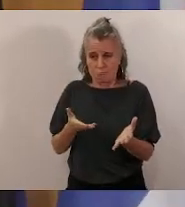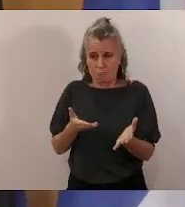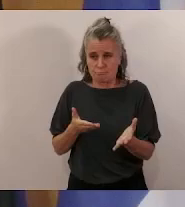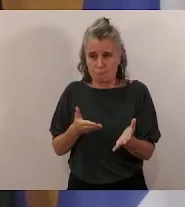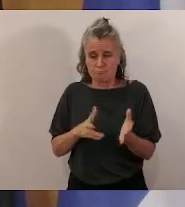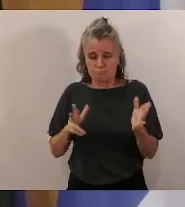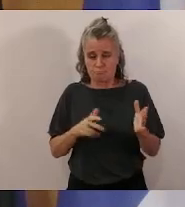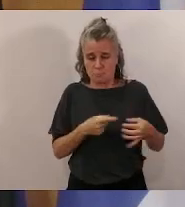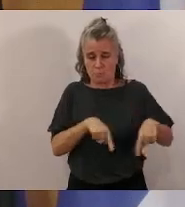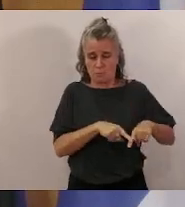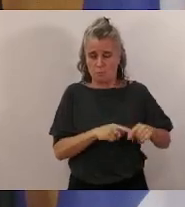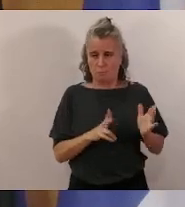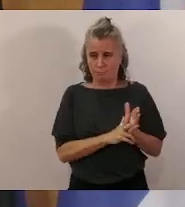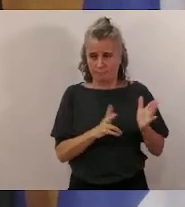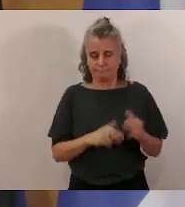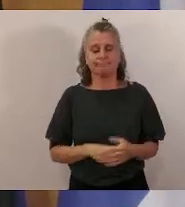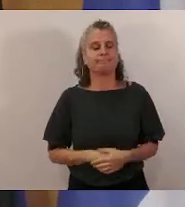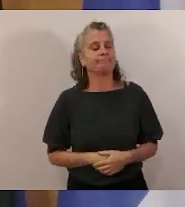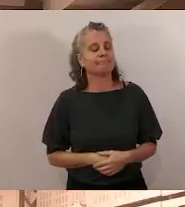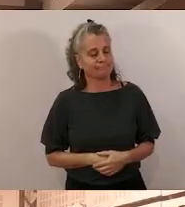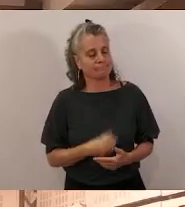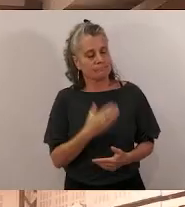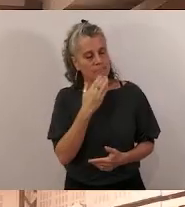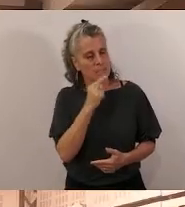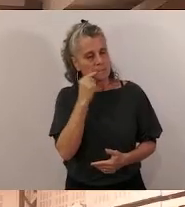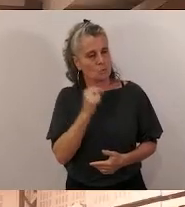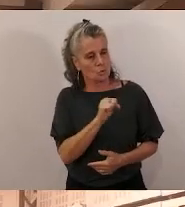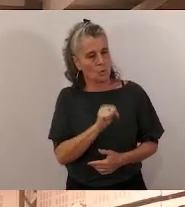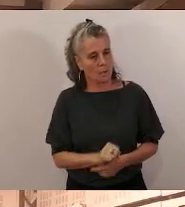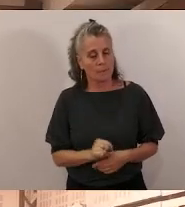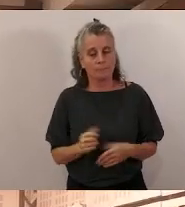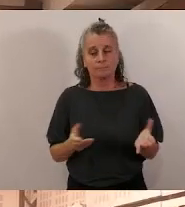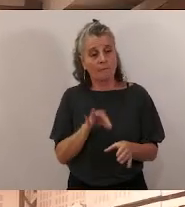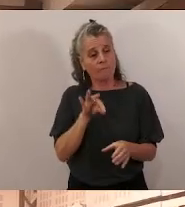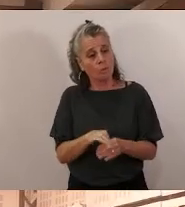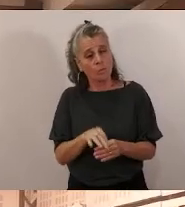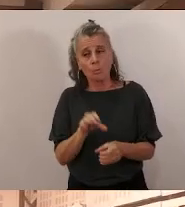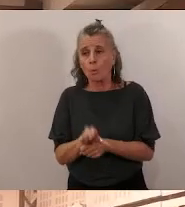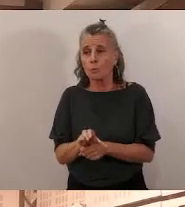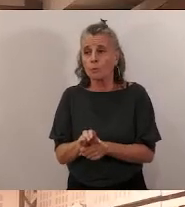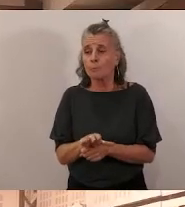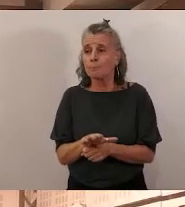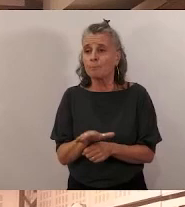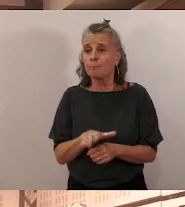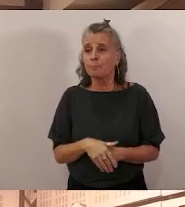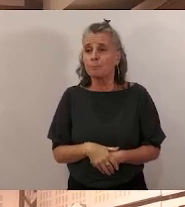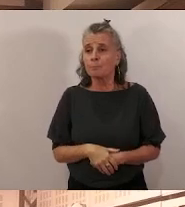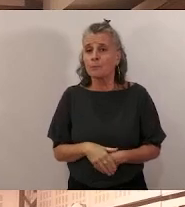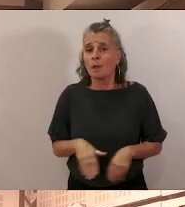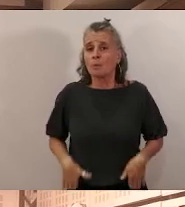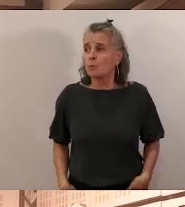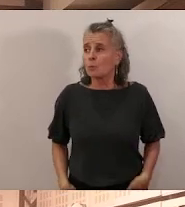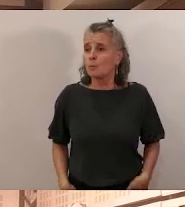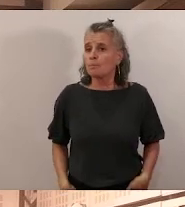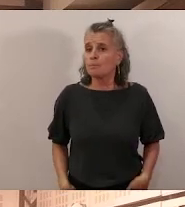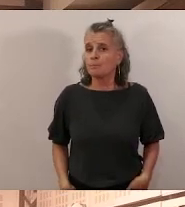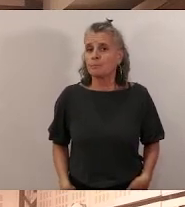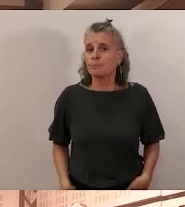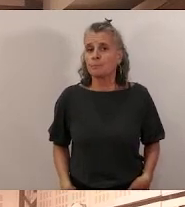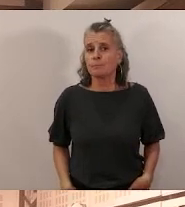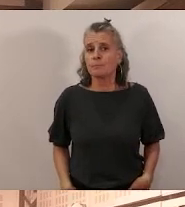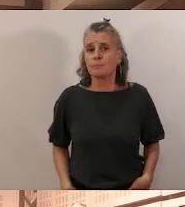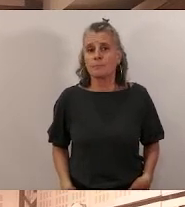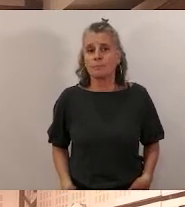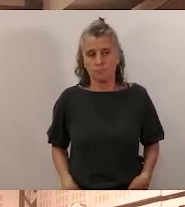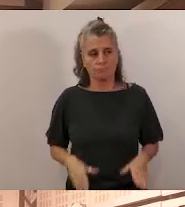Merci, Monsieur Sauré. Je prends les votes sur le rapport 17. Y a-t-il des contre ? Des abstentions ?